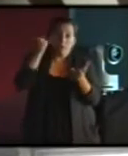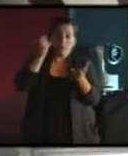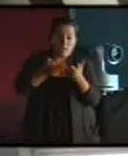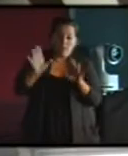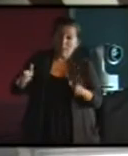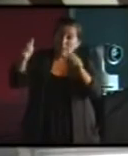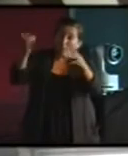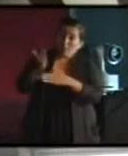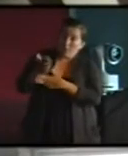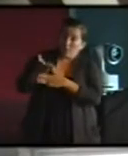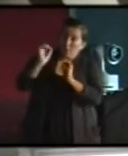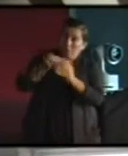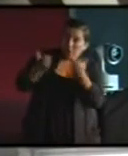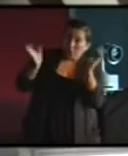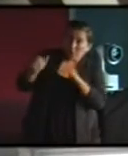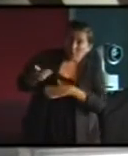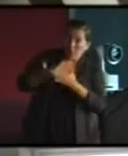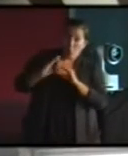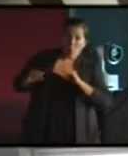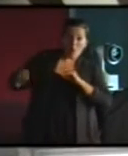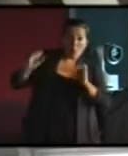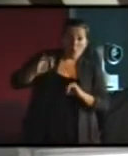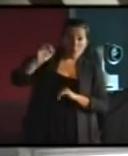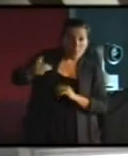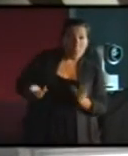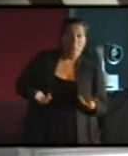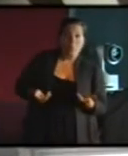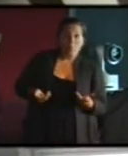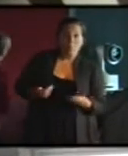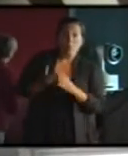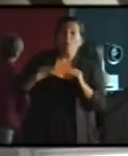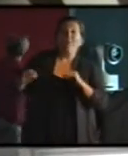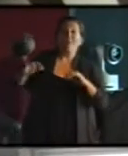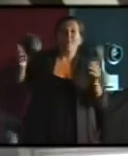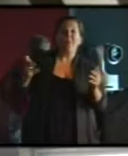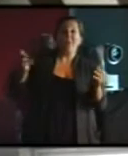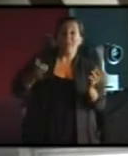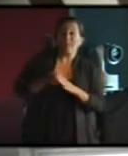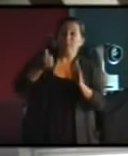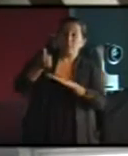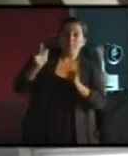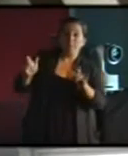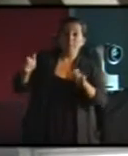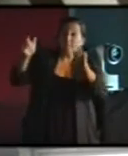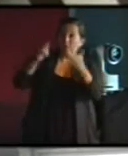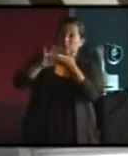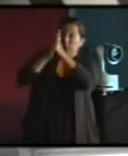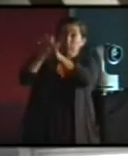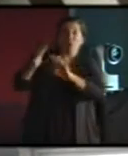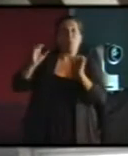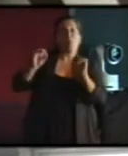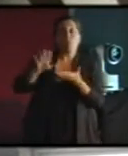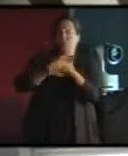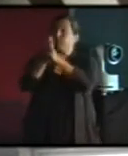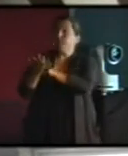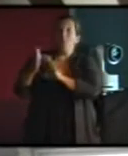analyser ce bâtiment sous un angle très simple, très pragmatique, très concret, qui serait celui de sa capacité de reconversion, de son